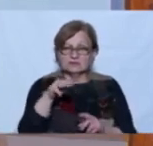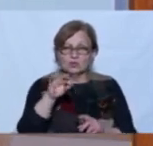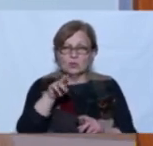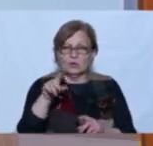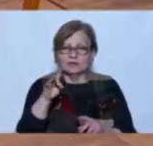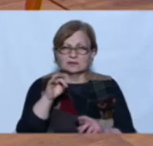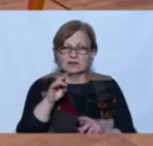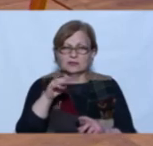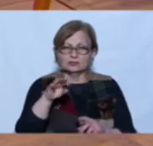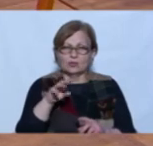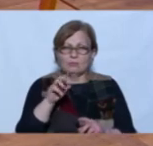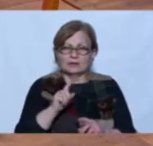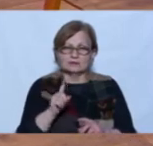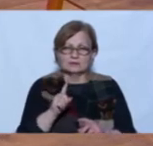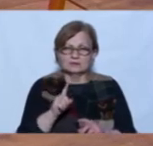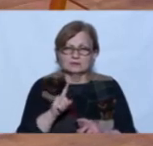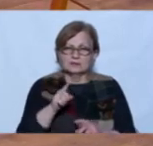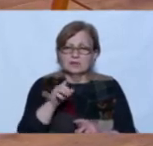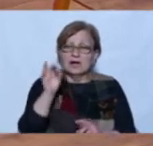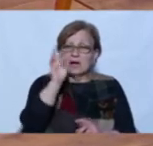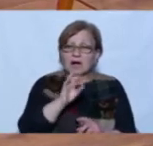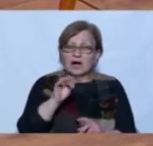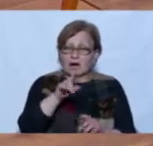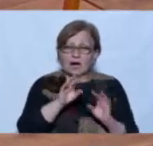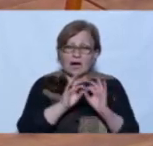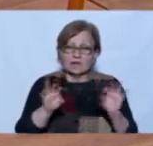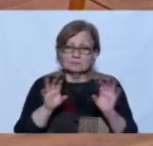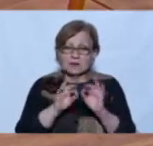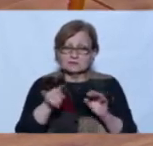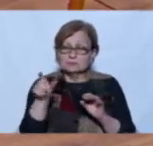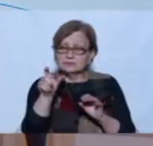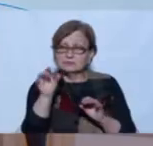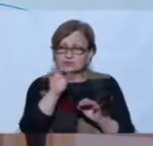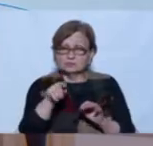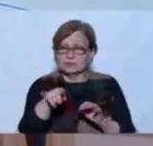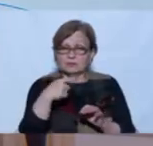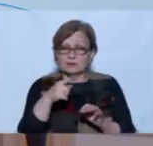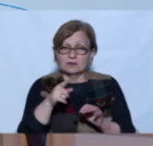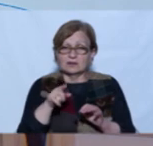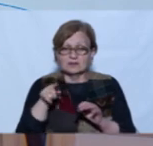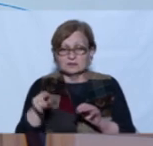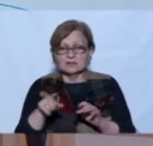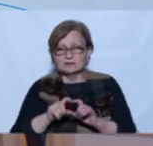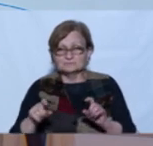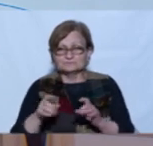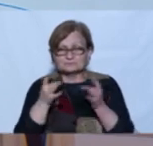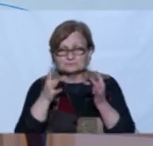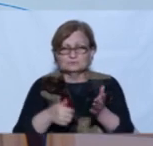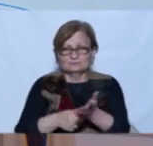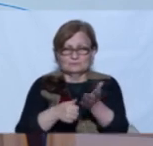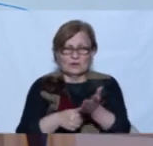არ დაწეროთ განმარტების შესახებ თქვენი არგუმენტირებული ესე, იმიტომ რომ ქვევით მოცემულია, რომ